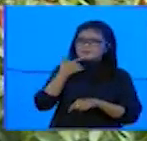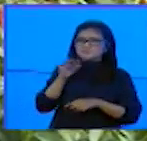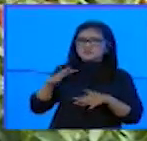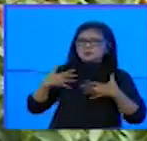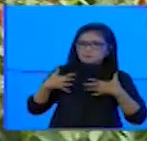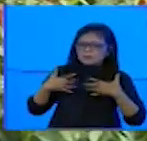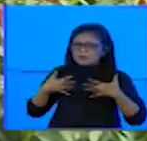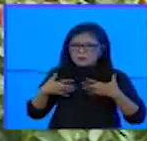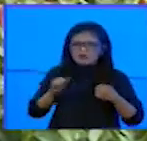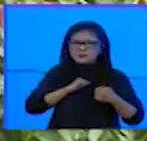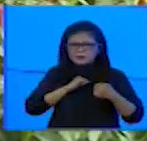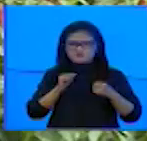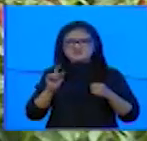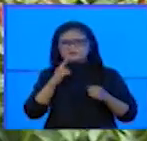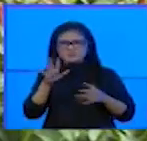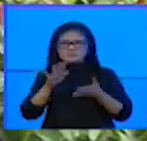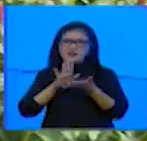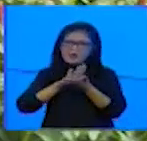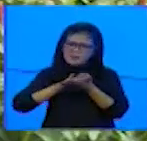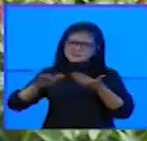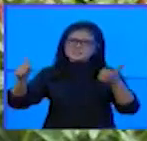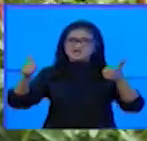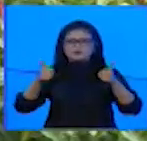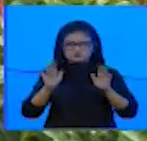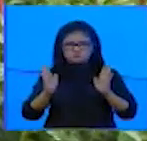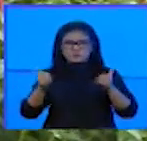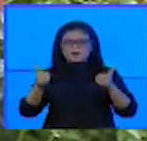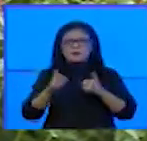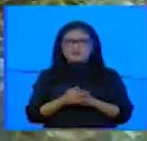masalah. Baik, terima kasih. Bahkan tidak ada perdarahan sama sekali. Tidak ada ya. Bekas suntikannya.